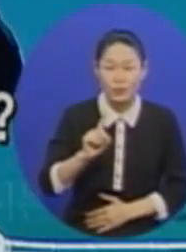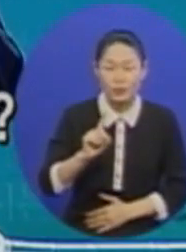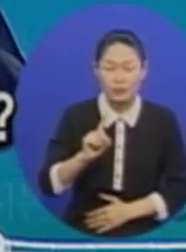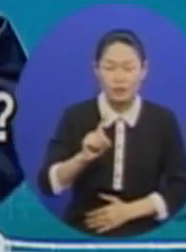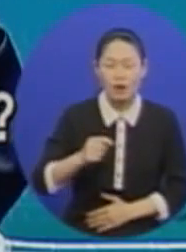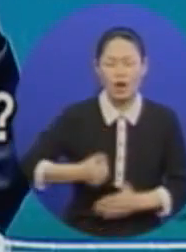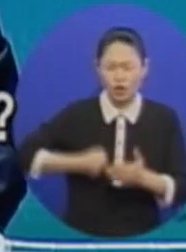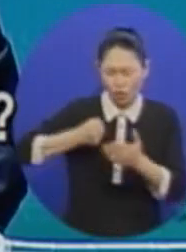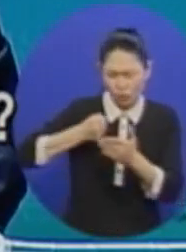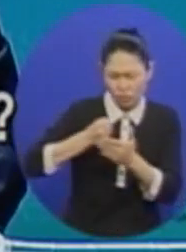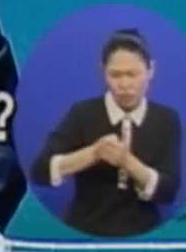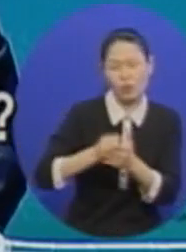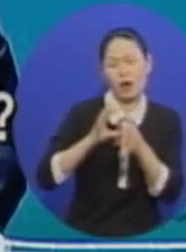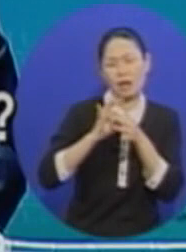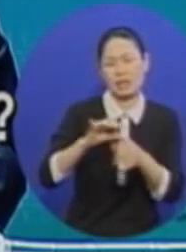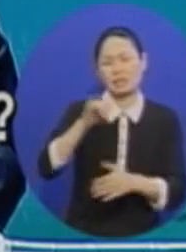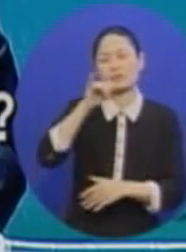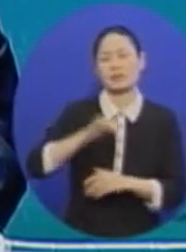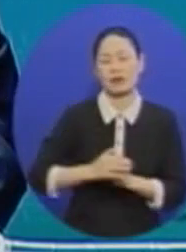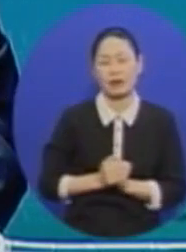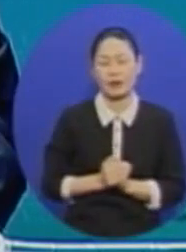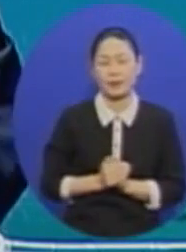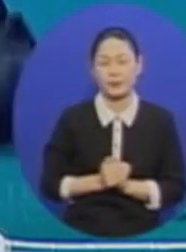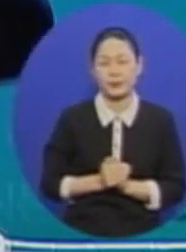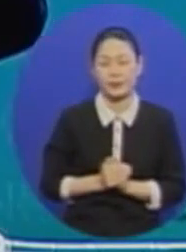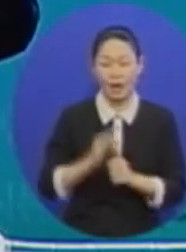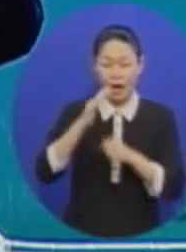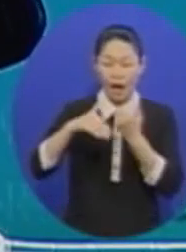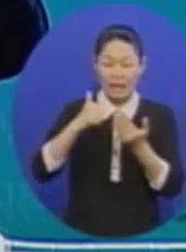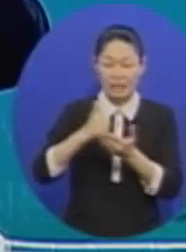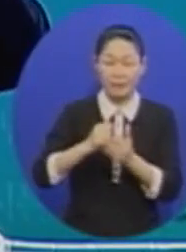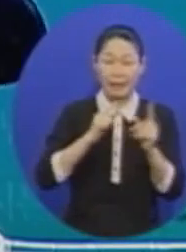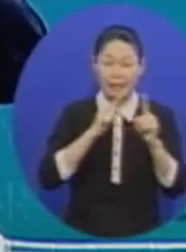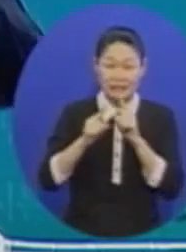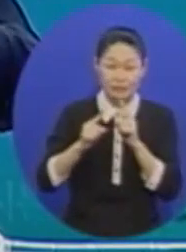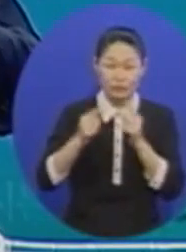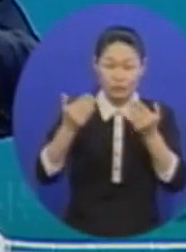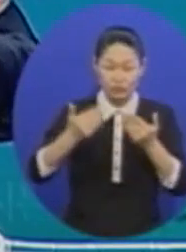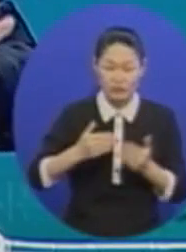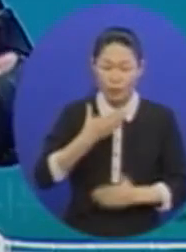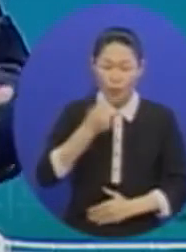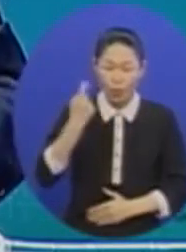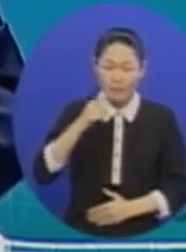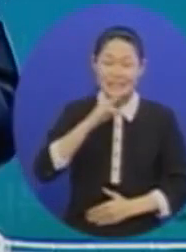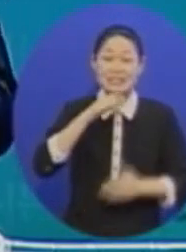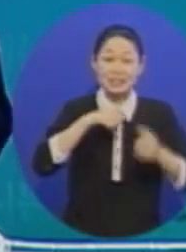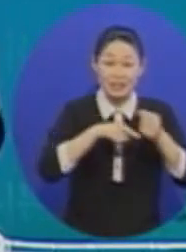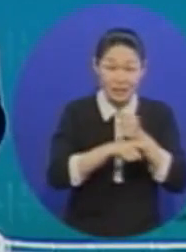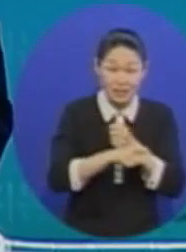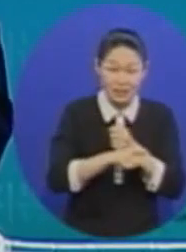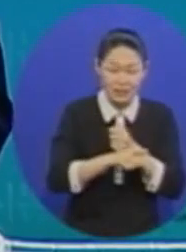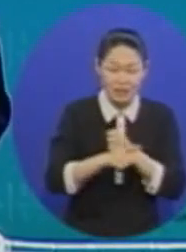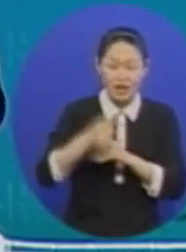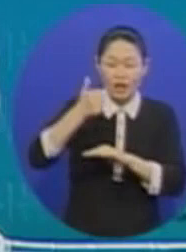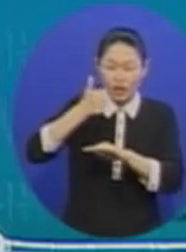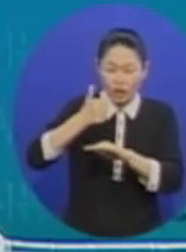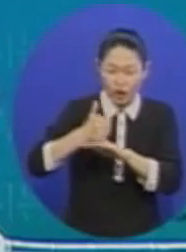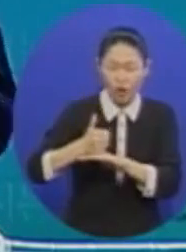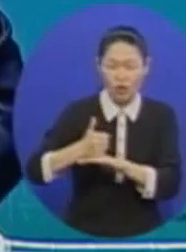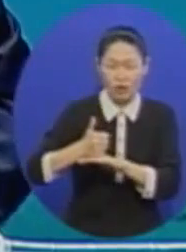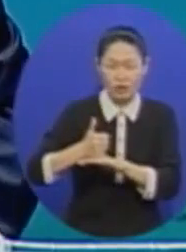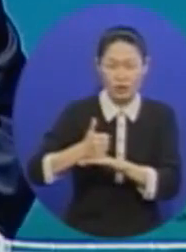결단과 관련이 있는 거예요 하나님이 말씀하신 이 복음의 진리를 결론 삼는